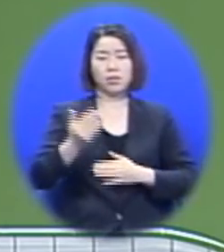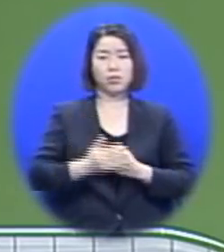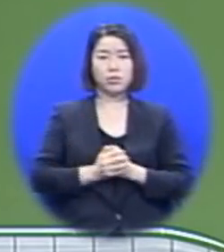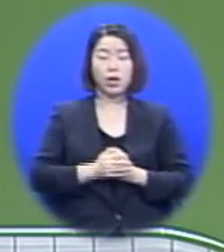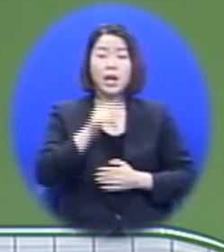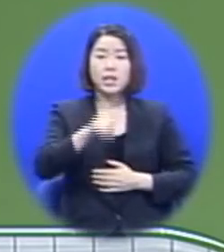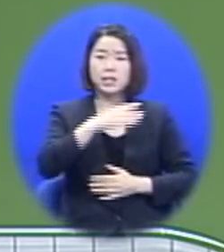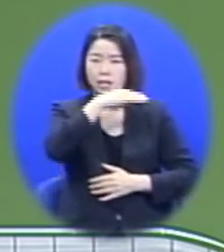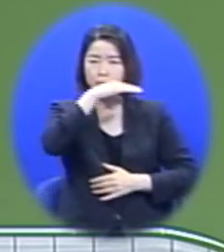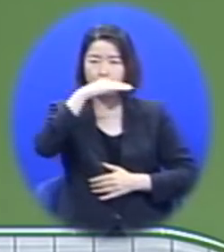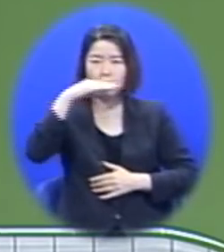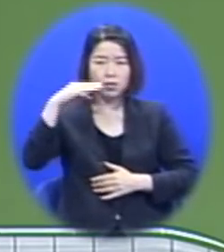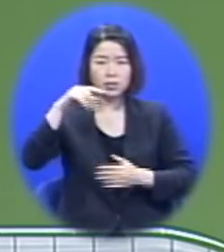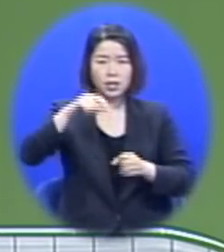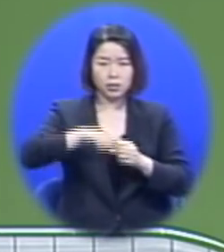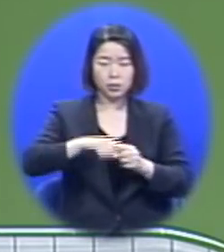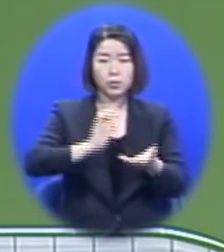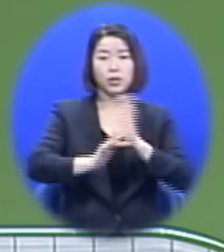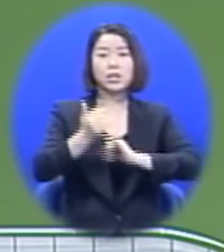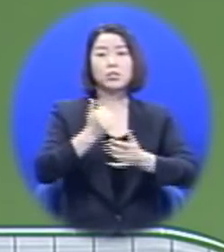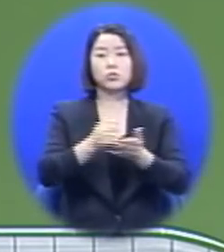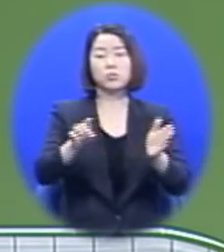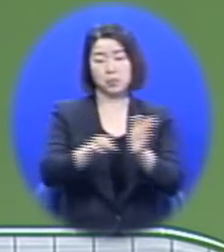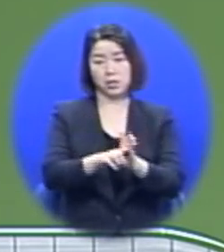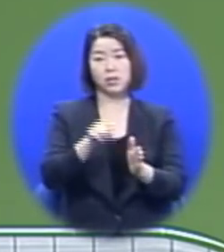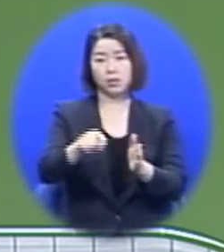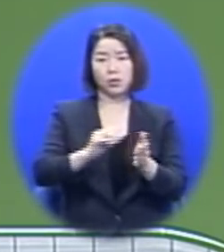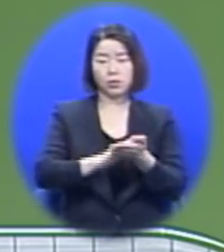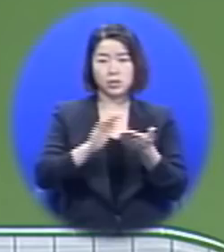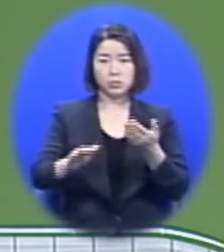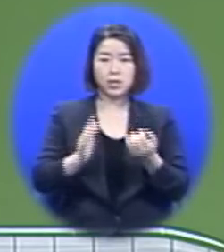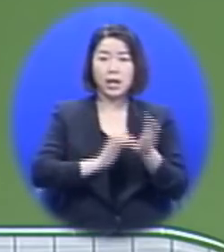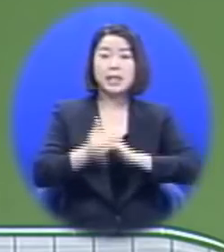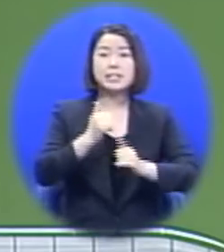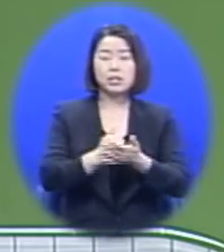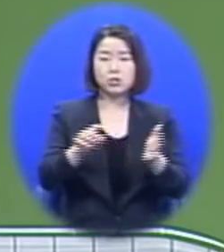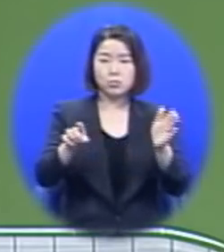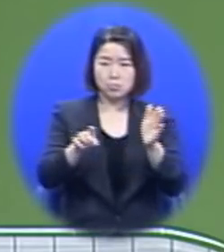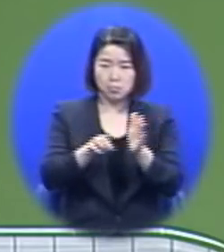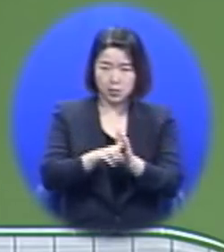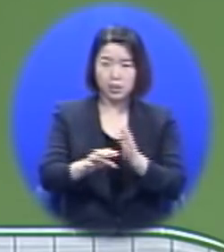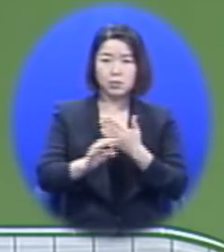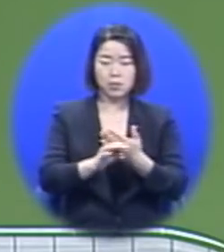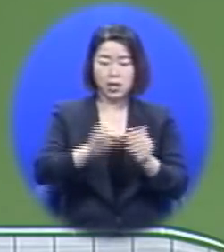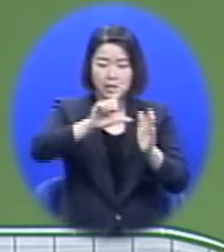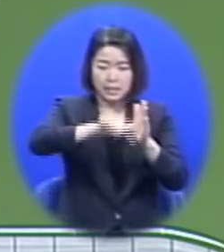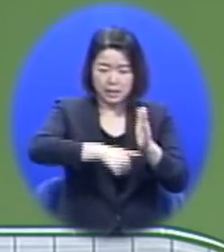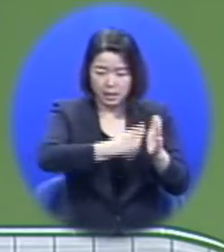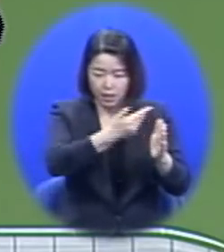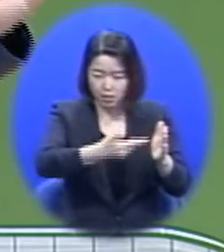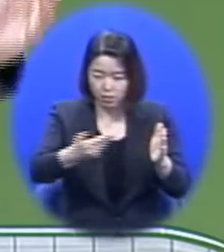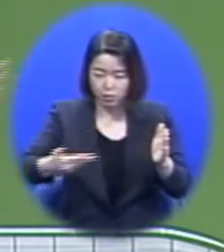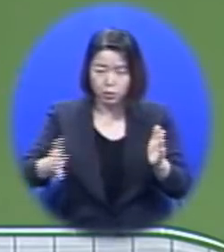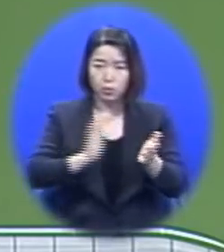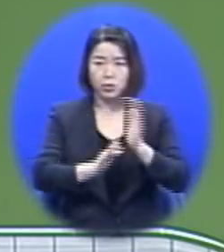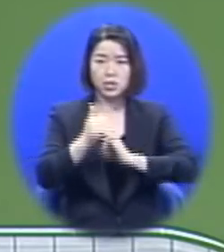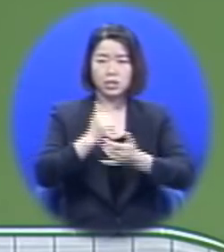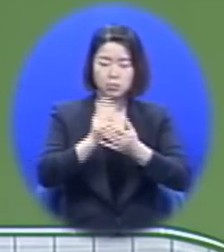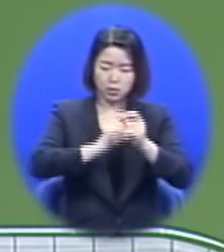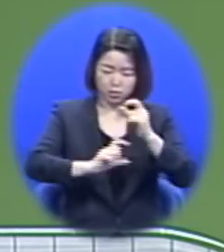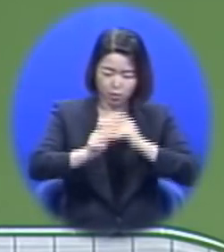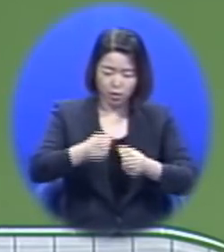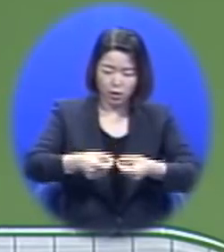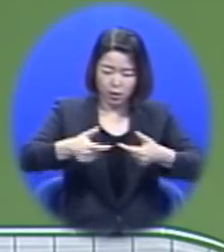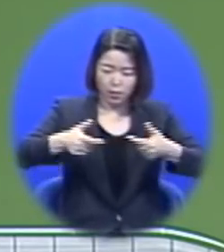이것이 정상적으로 예수를 믿는 것입니다. 예수님을 믿으면 시간이 지나갈수록 예수님은 점점점 크신 분이 되시는